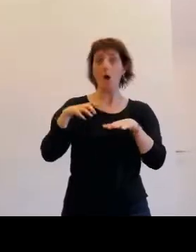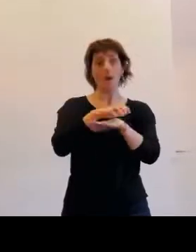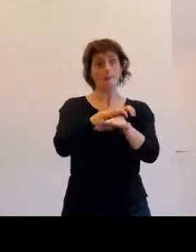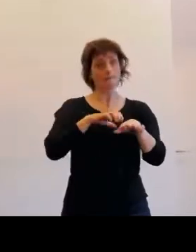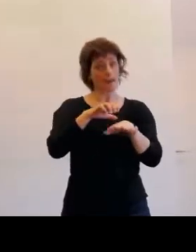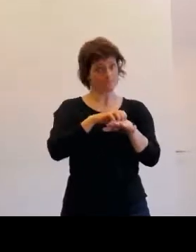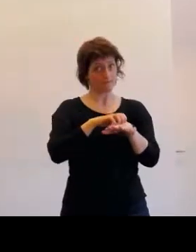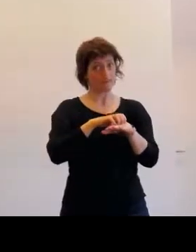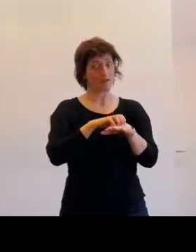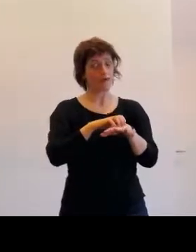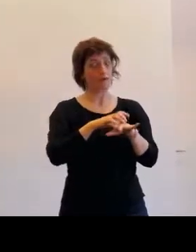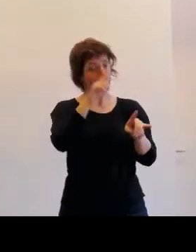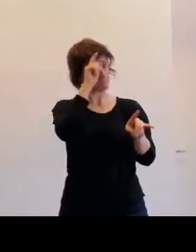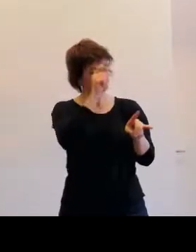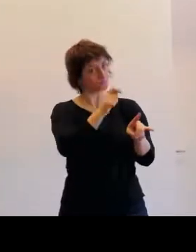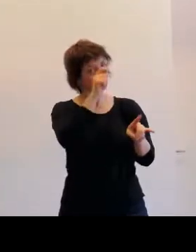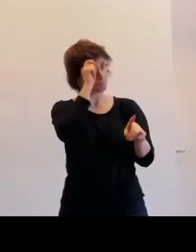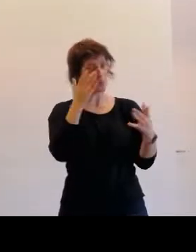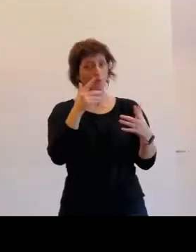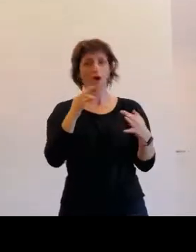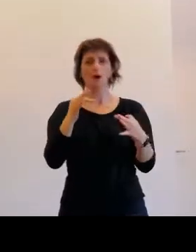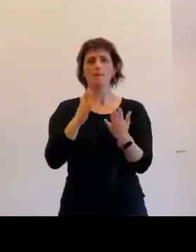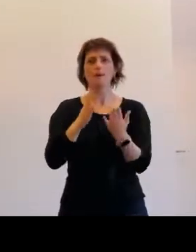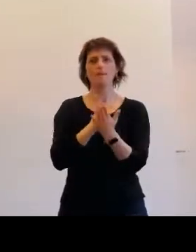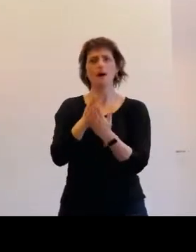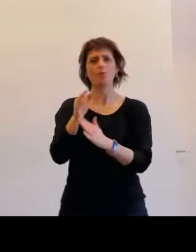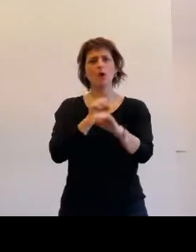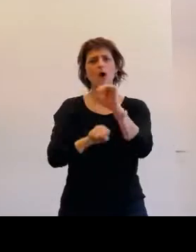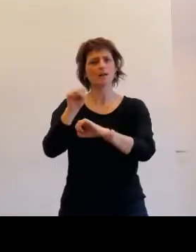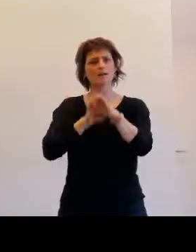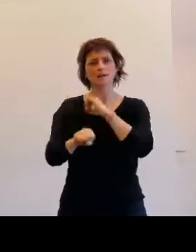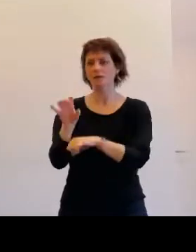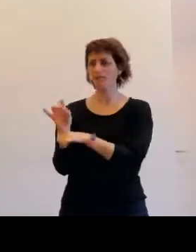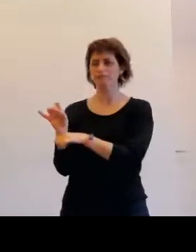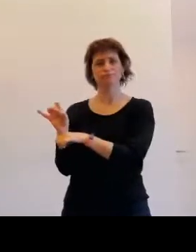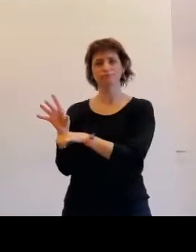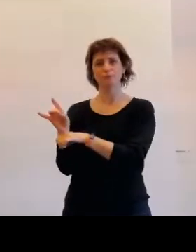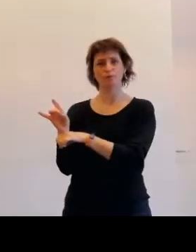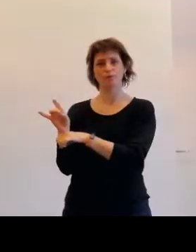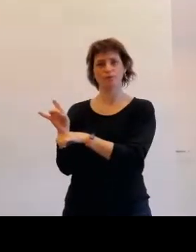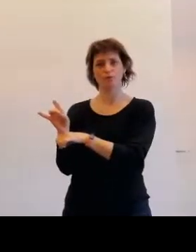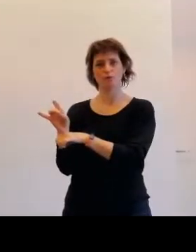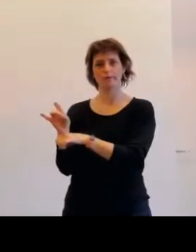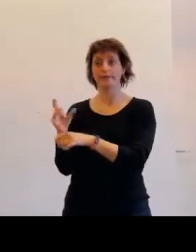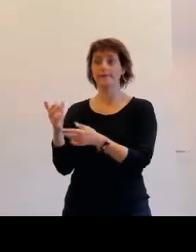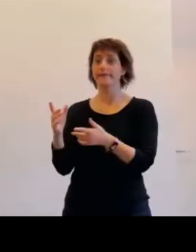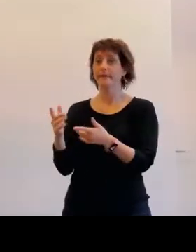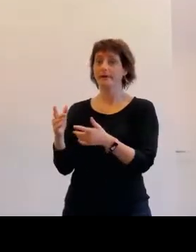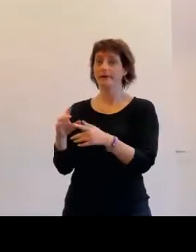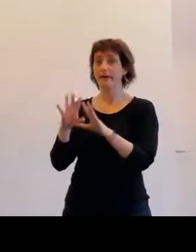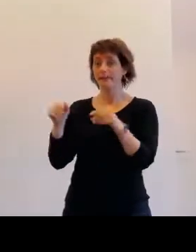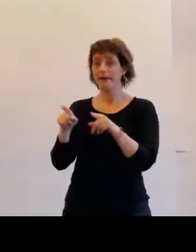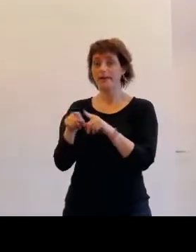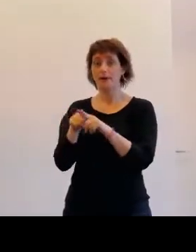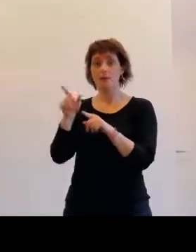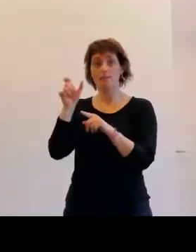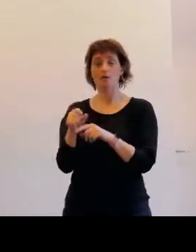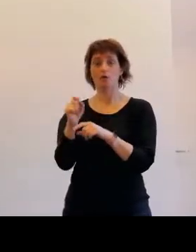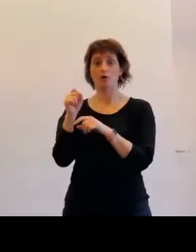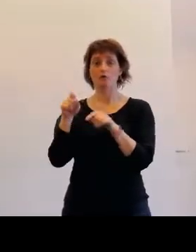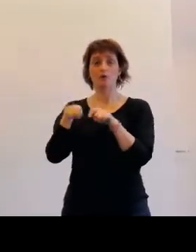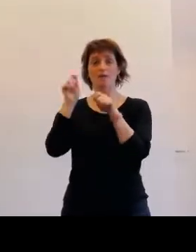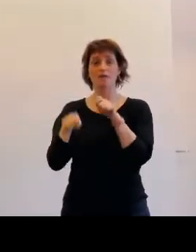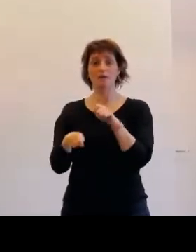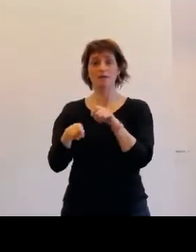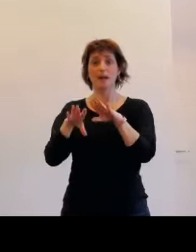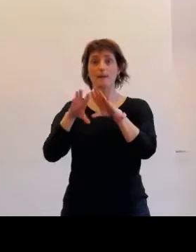n'a pas validé le parcours des organisateurs. Cela a entraîné un rassemblement statique sur la place